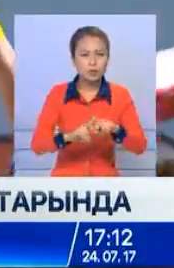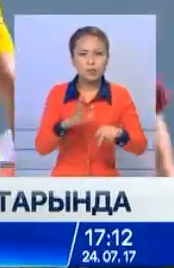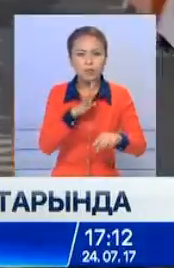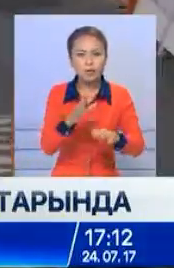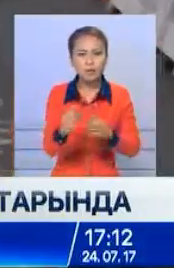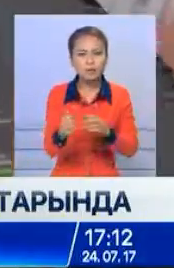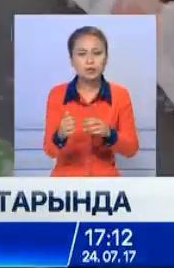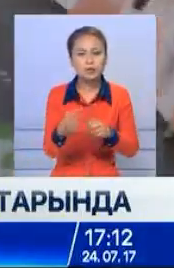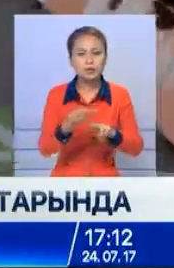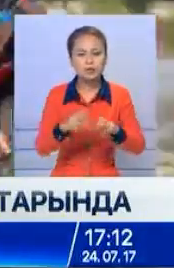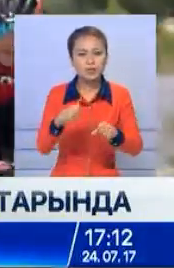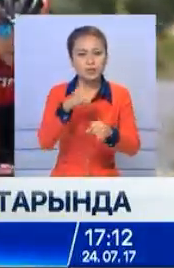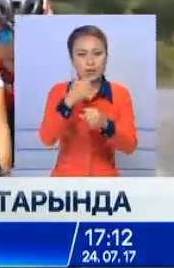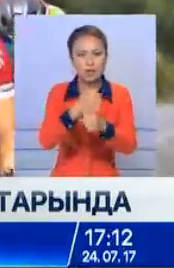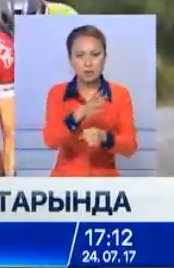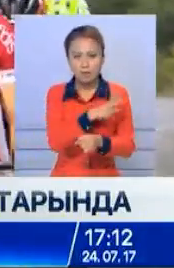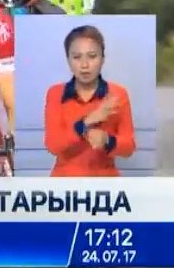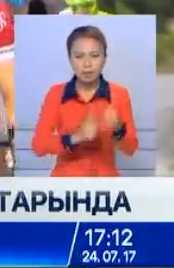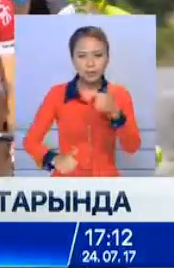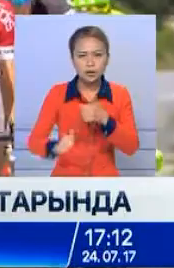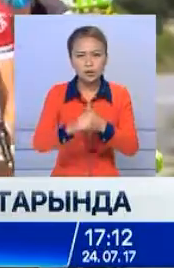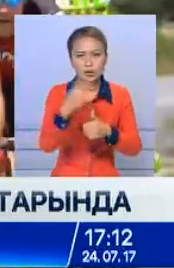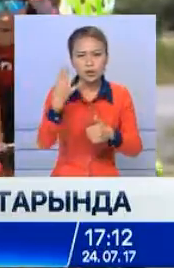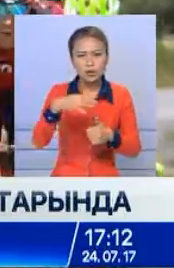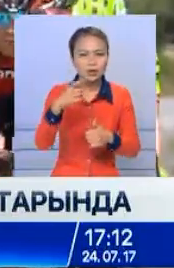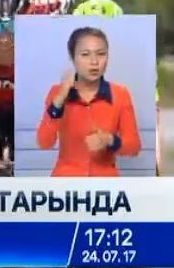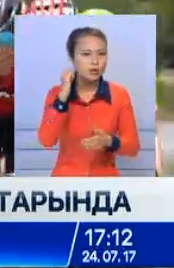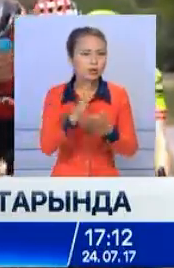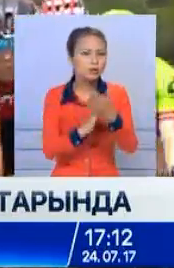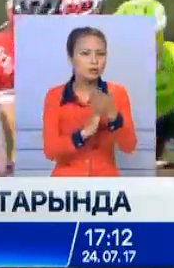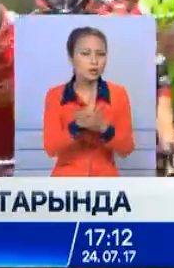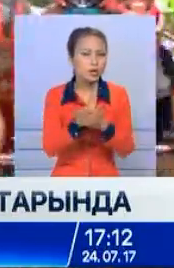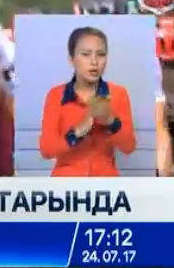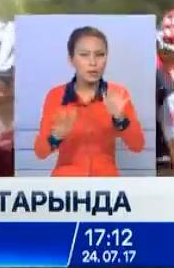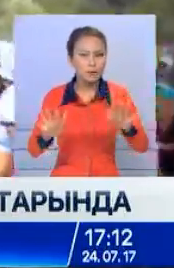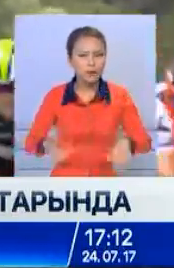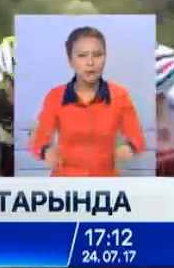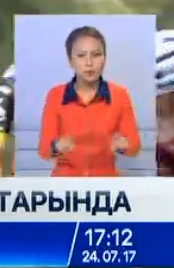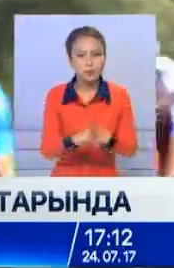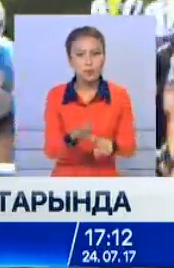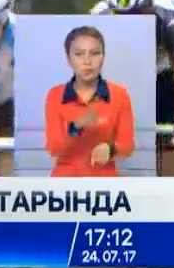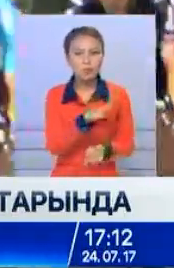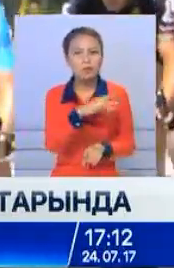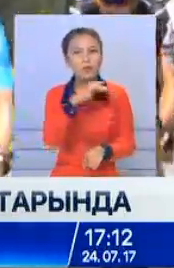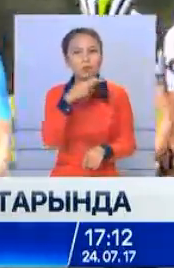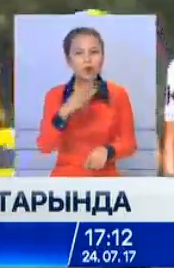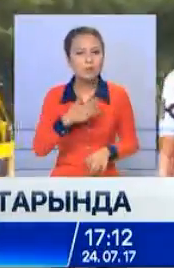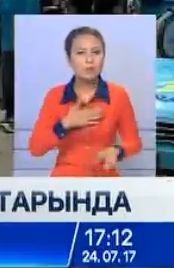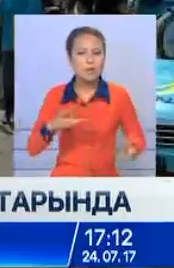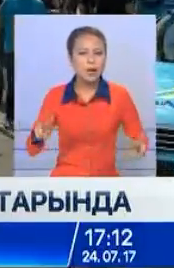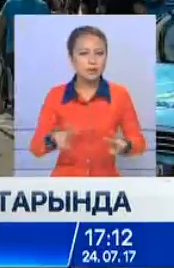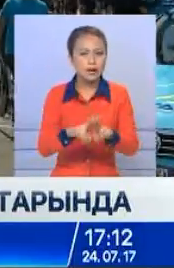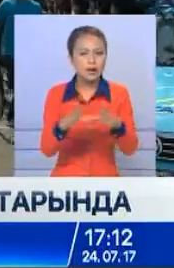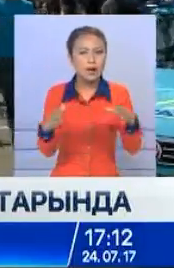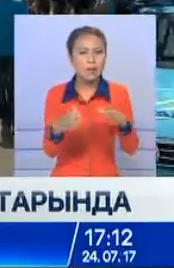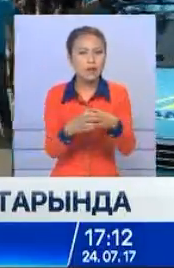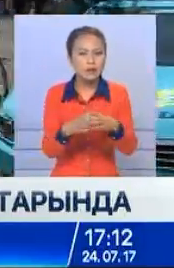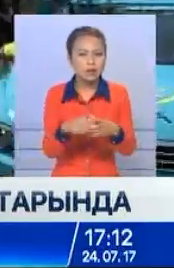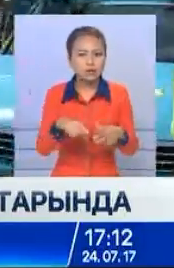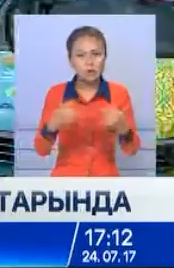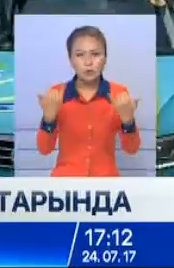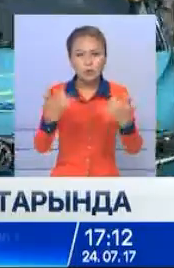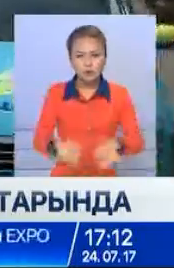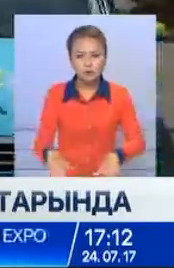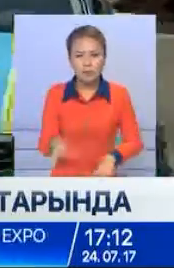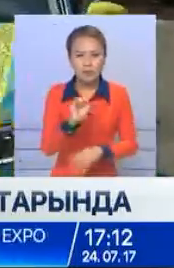бойы көшбасшы атанып тұрды. 40 жылын велоспортқа арнап, сары жейдені кие алмай кеткендер қаншама. Ал Астана командасының бұл жолы